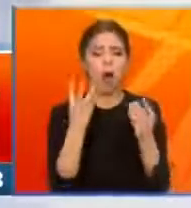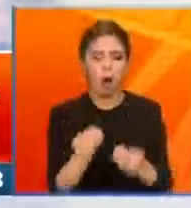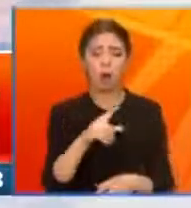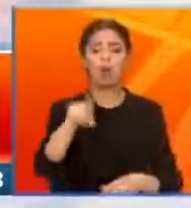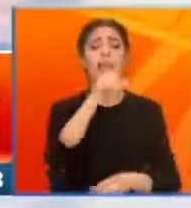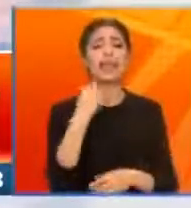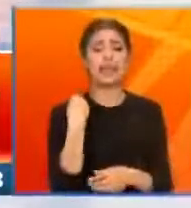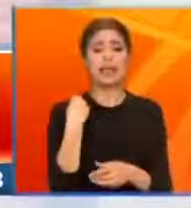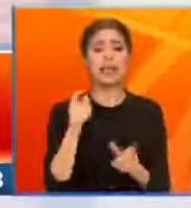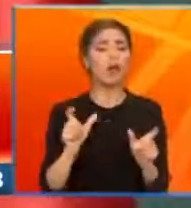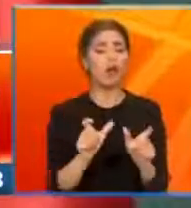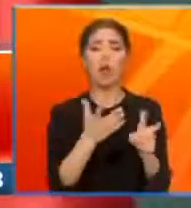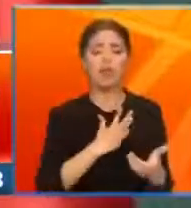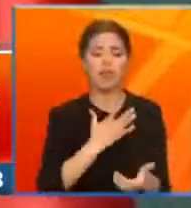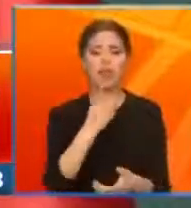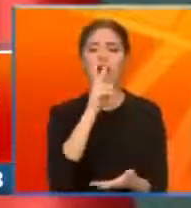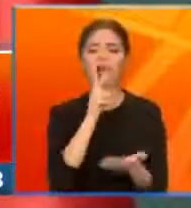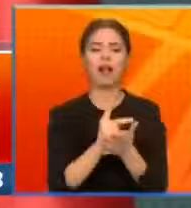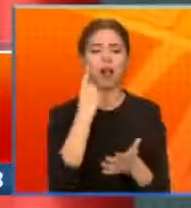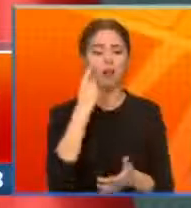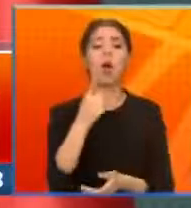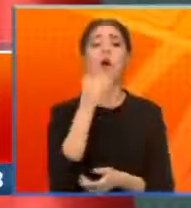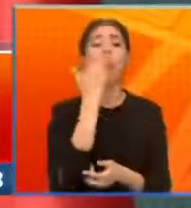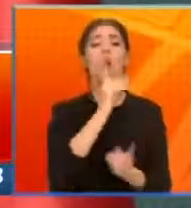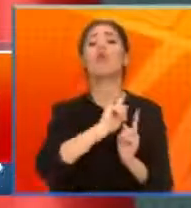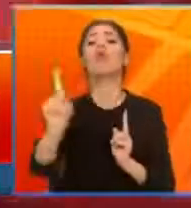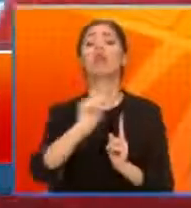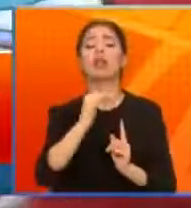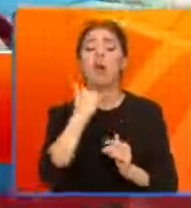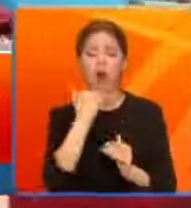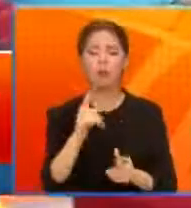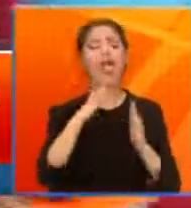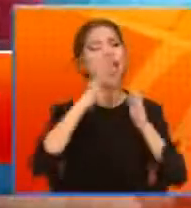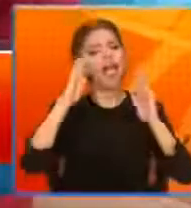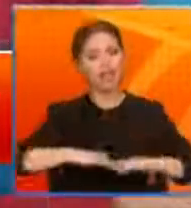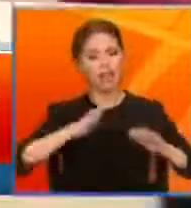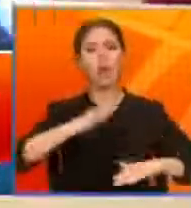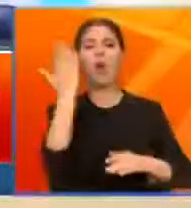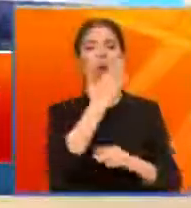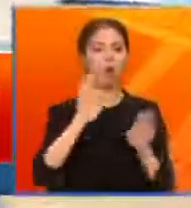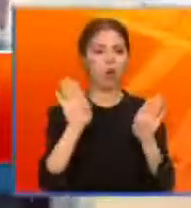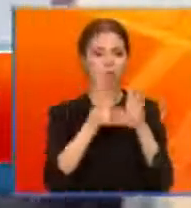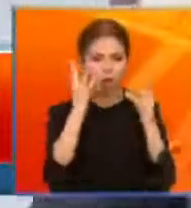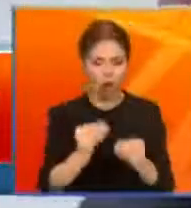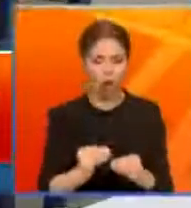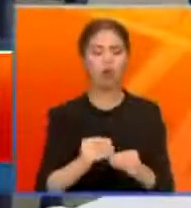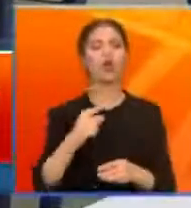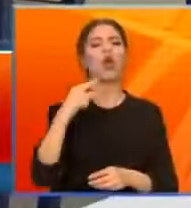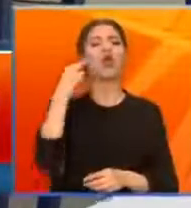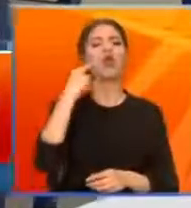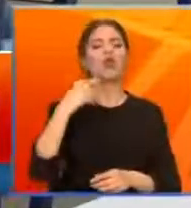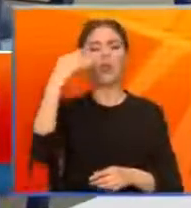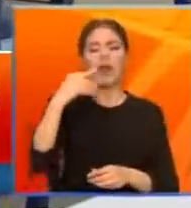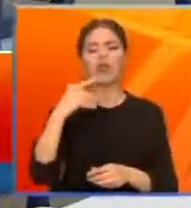yeni tedbir kararları arasındaydı. Okula gitmeyecekler, evde kalacaklar. Okulların tatil edildiği bilgisini Cumhurbaşkanlığı